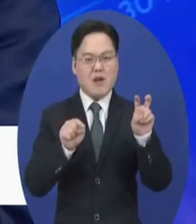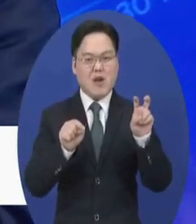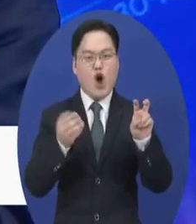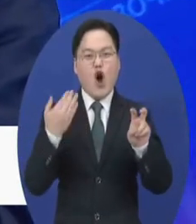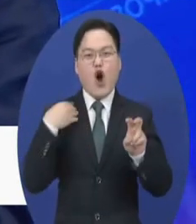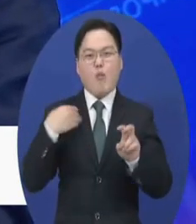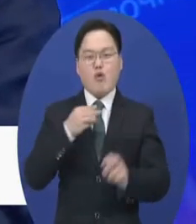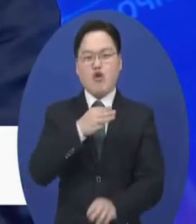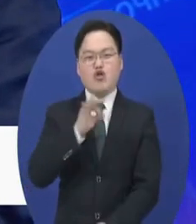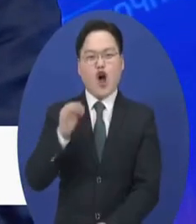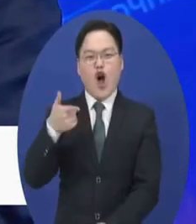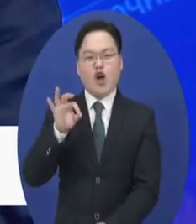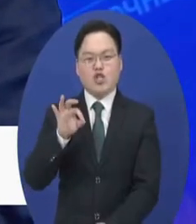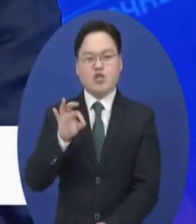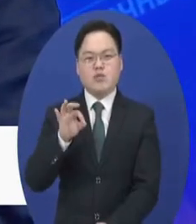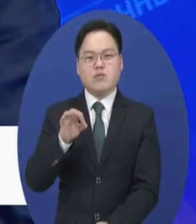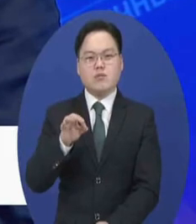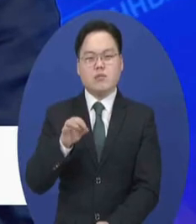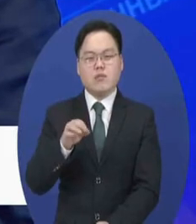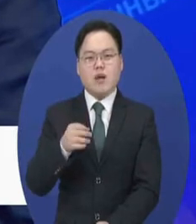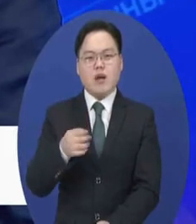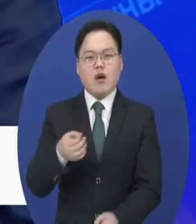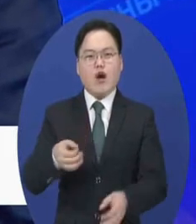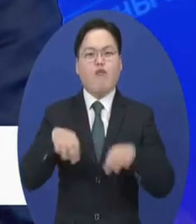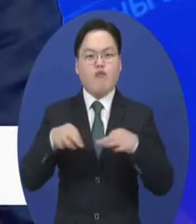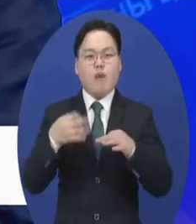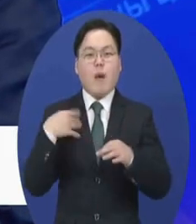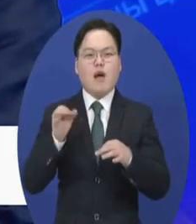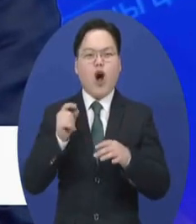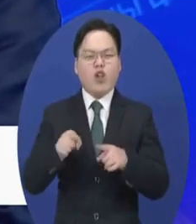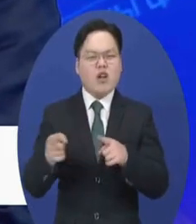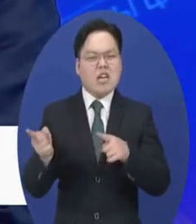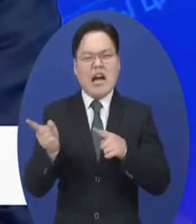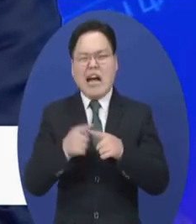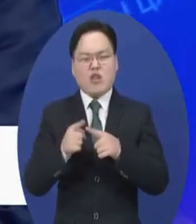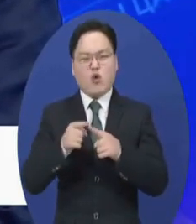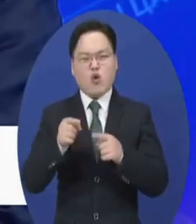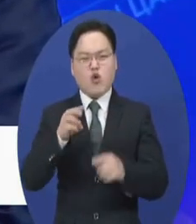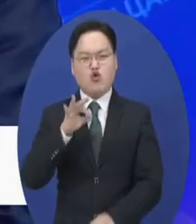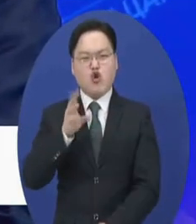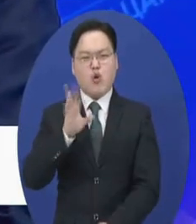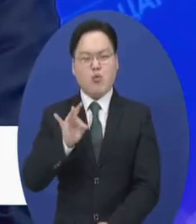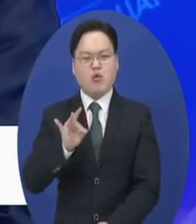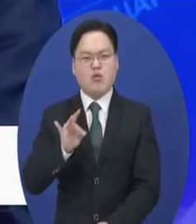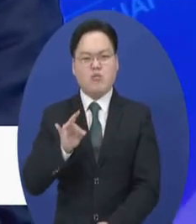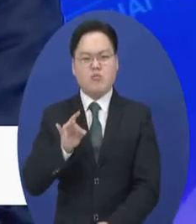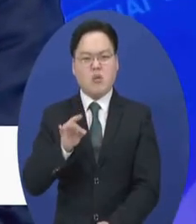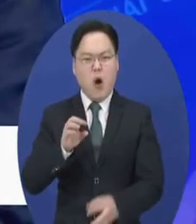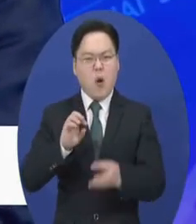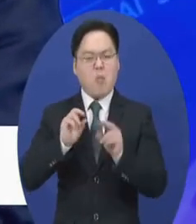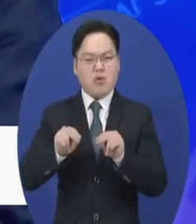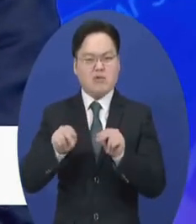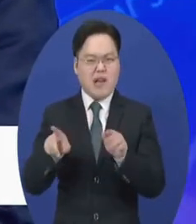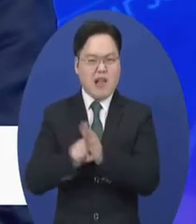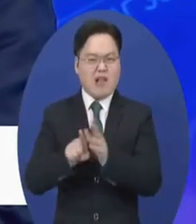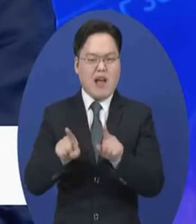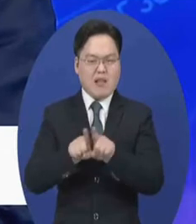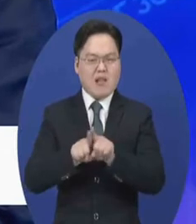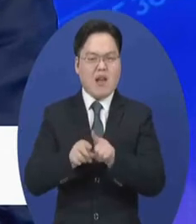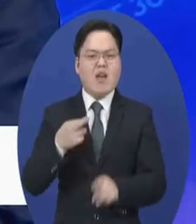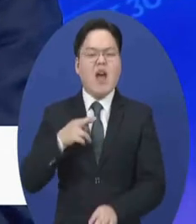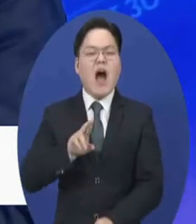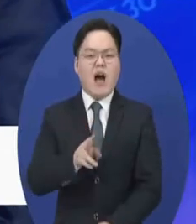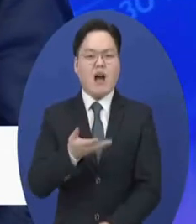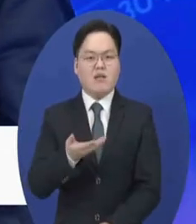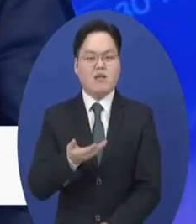хонгил байсан бол ган хүчтгч гэсэн одоо төмөр ийм хонгил болоод хөвөрцөн байна л гэсэн ийм ойлголттой байна. Яагаад ингэж хэлж ийнвэ